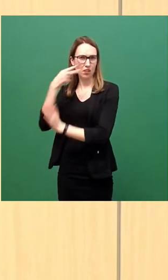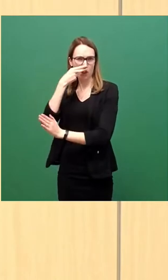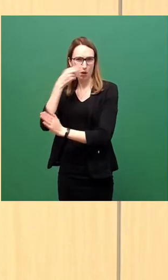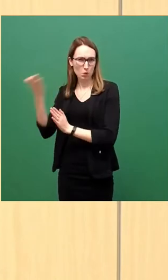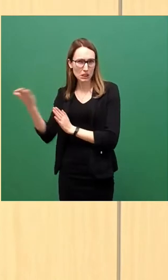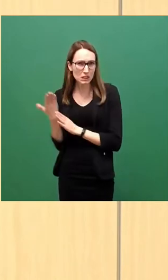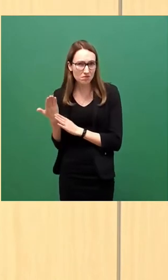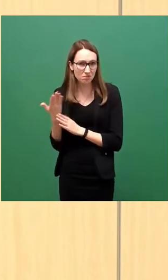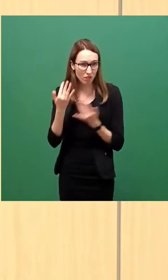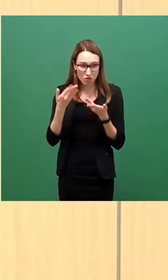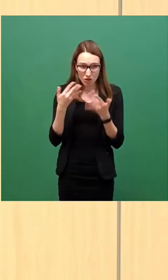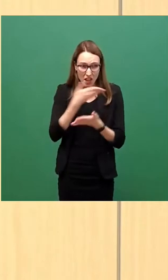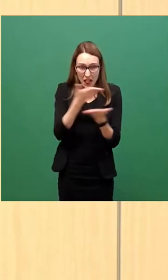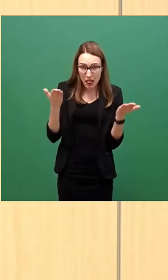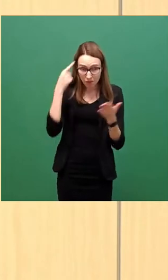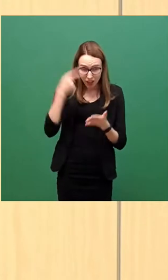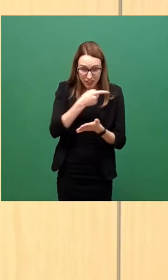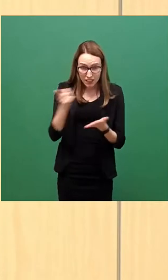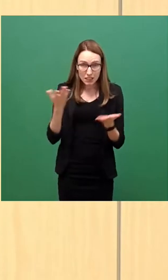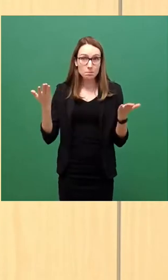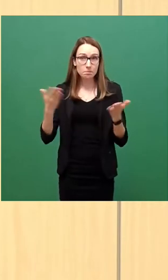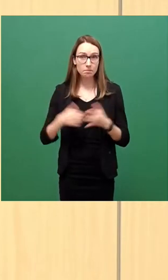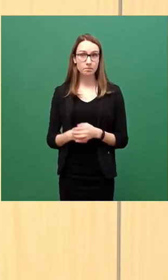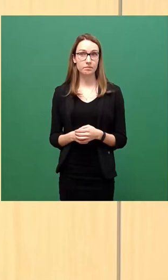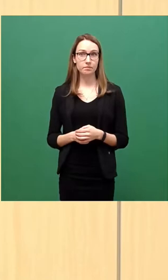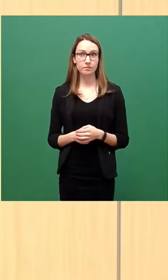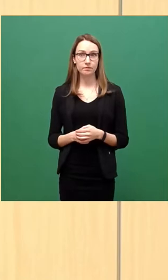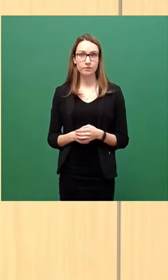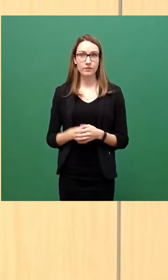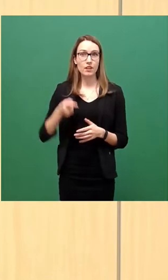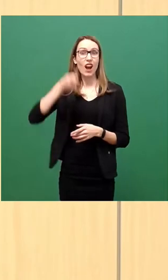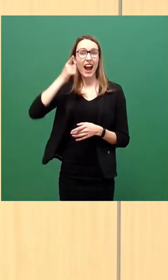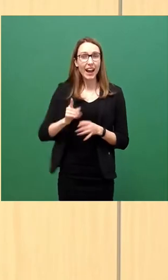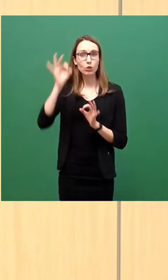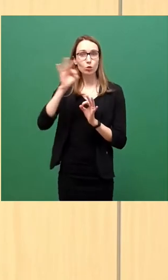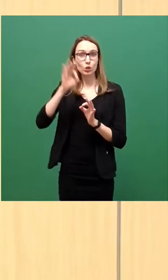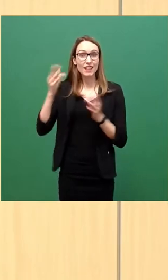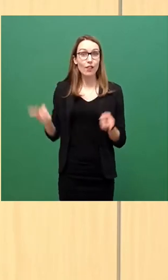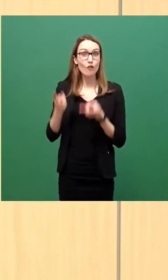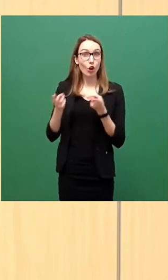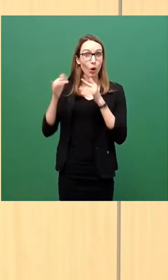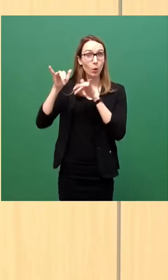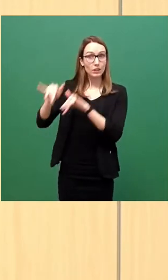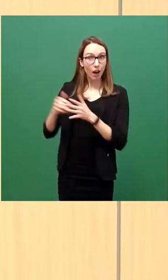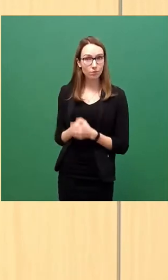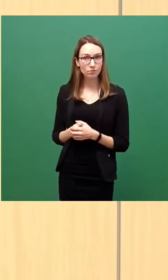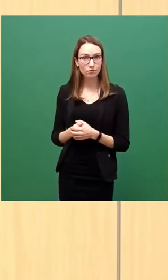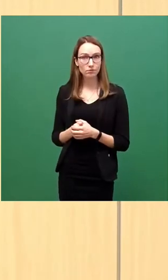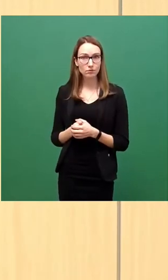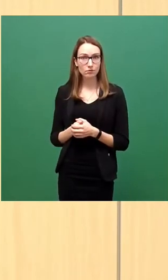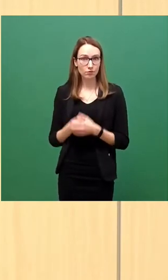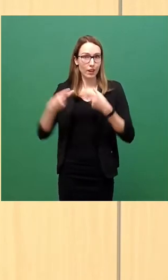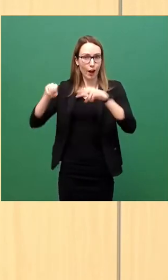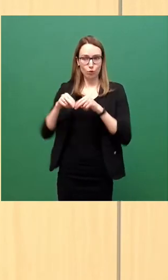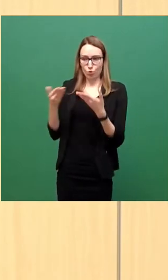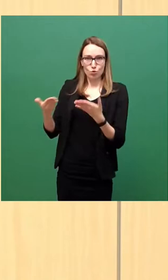Es wird zu 100% gefördert. Das ist die Antwort darauf. Und das ist unserer Meinung nach